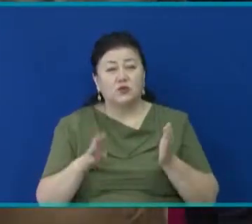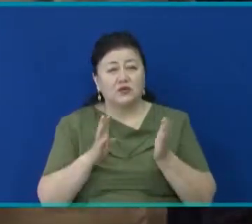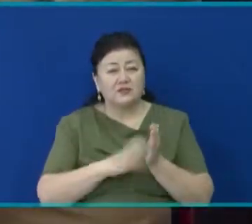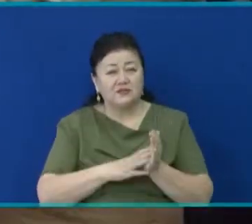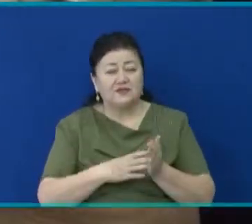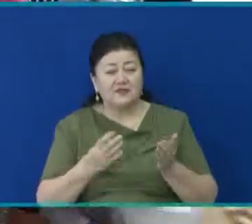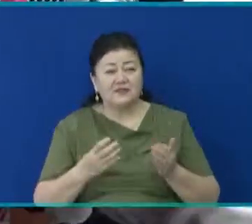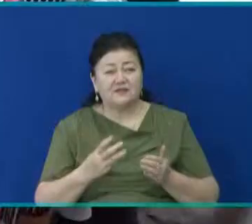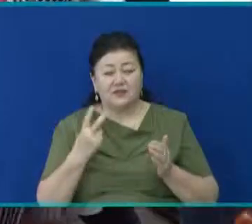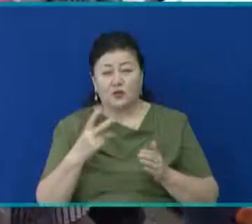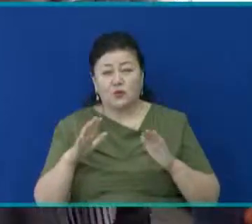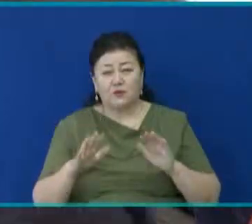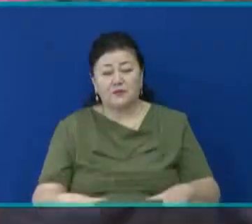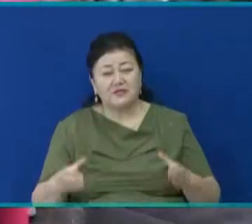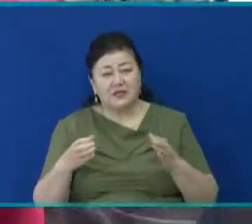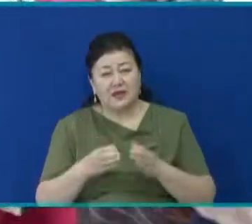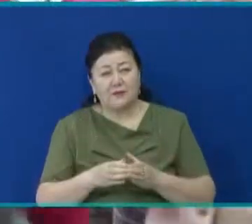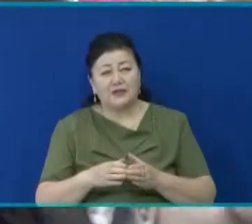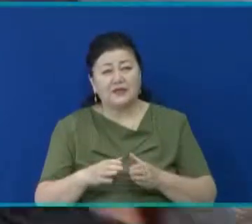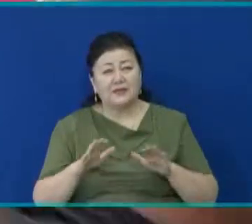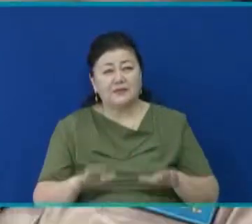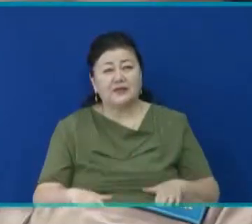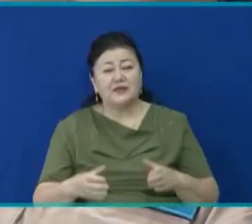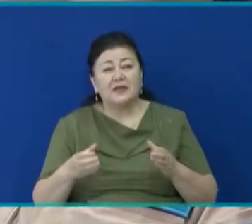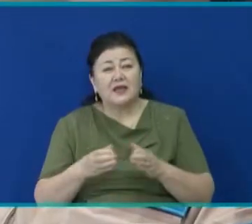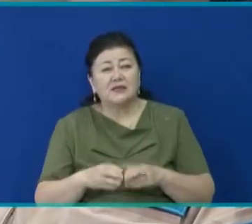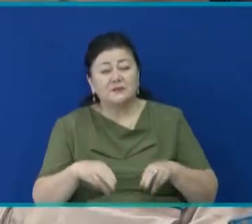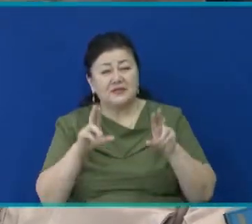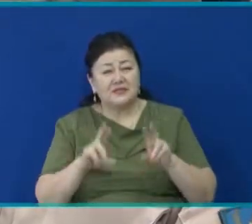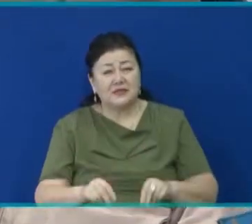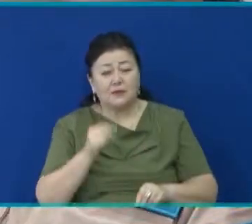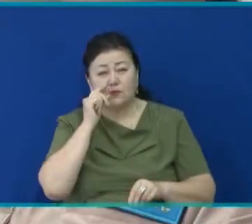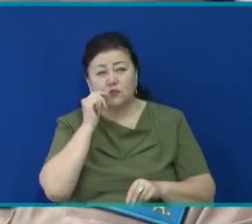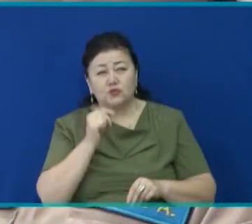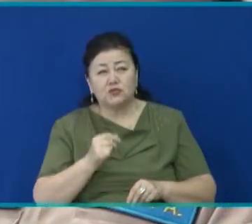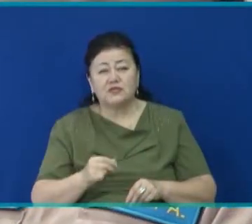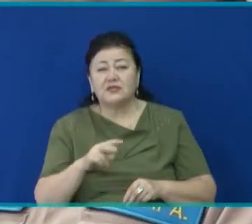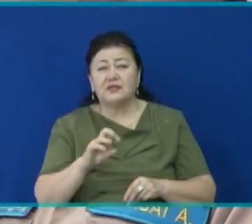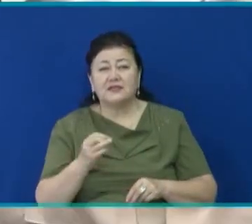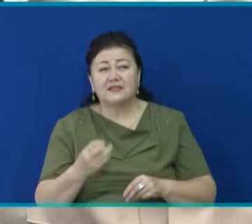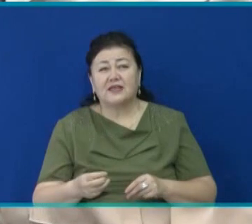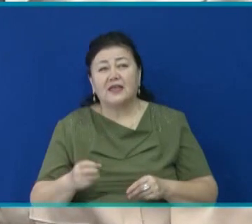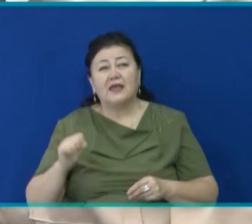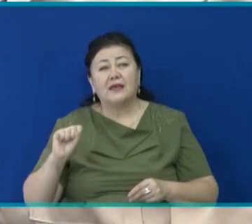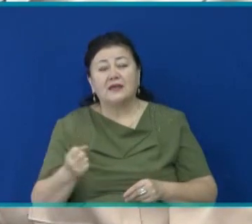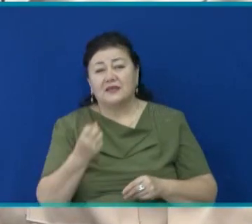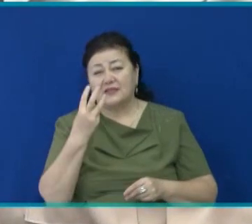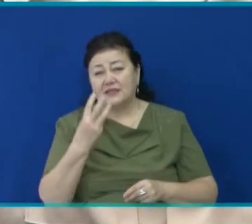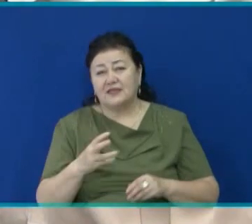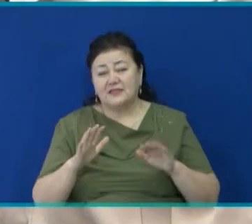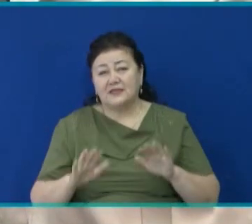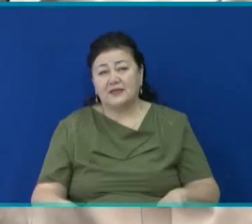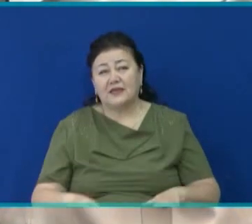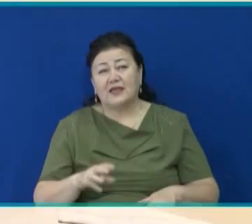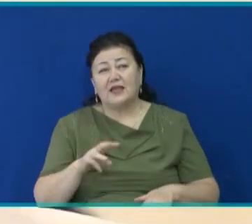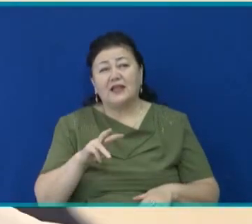49 занял второе место в командном зачете. Среди команд специализированных мужских лицеев призовое третье место заняла команда «Арлан»